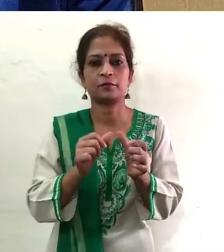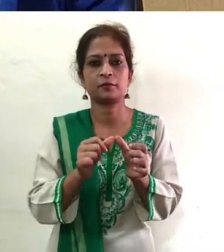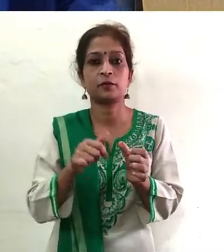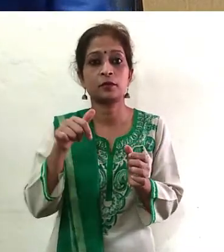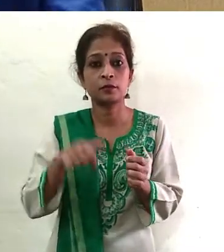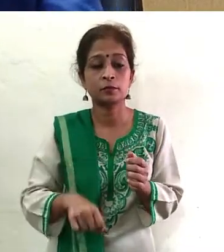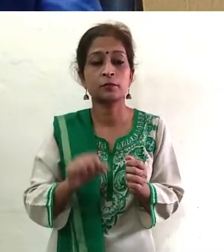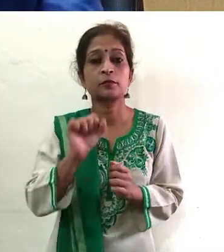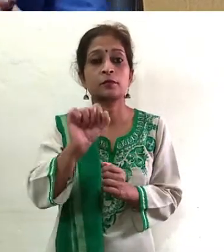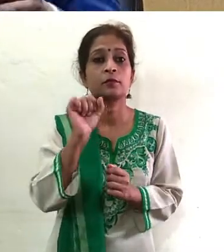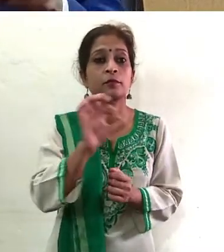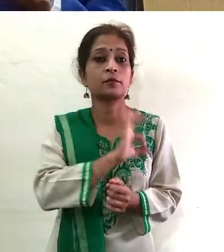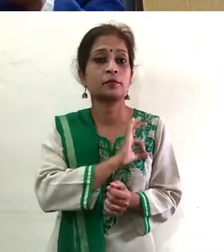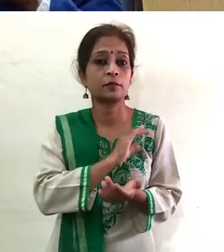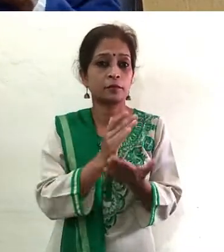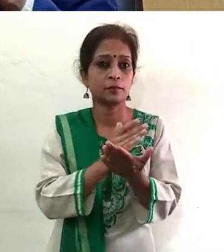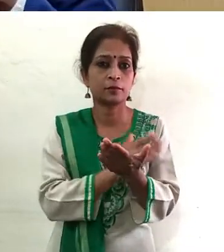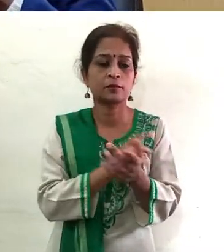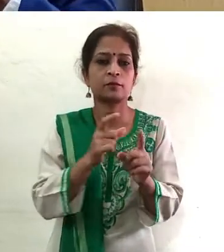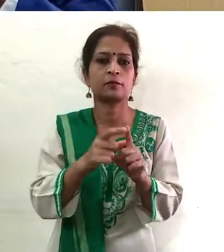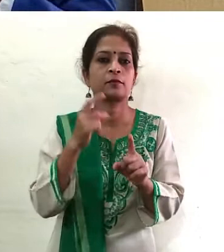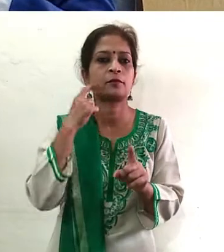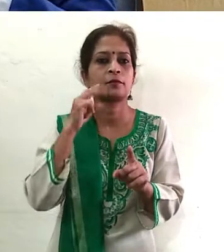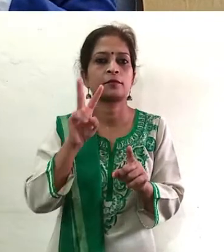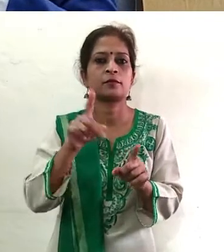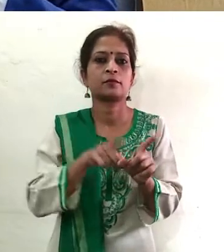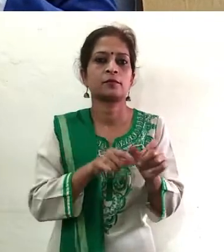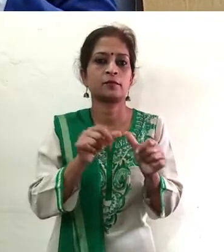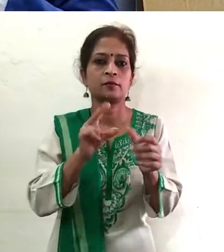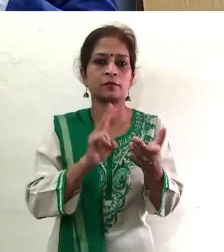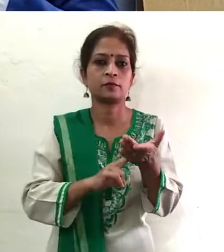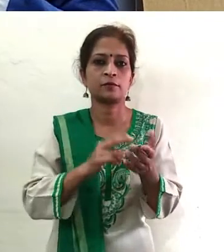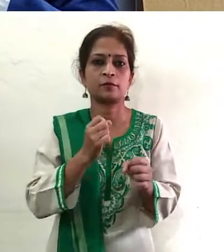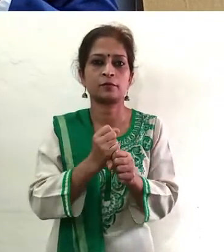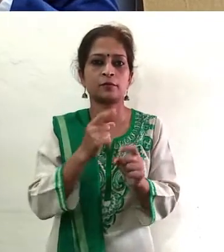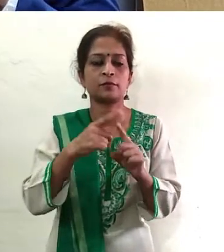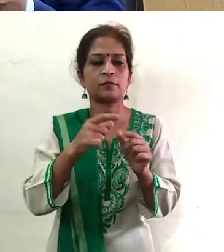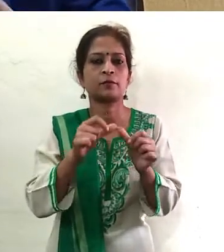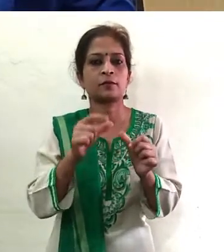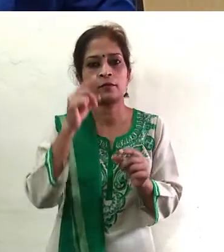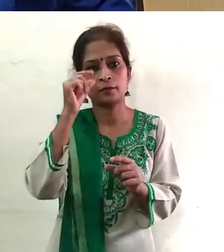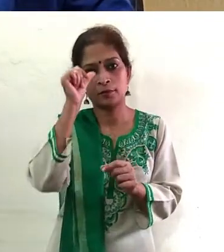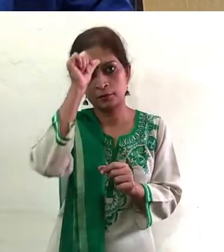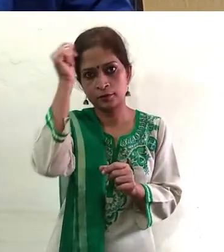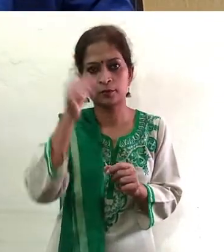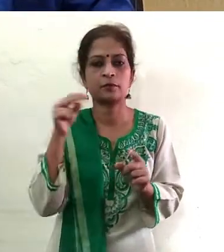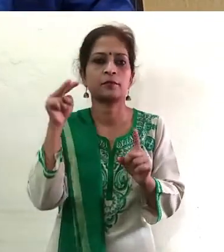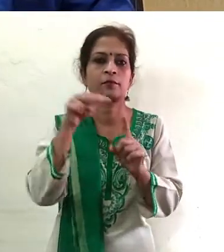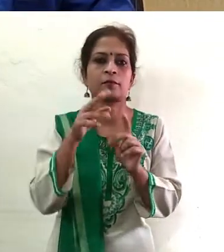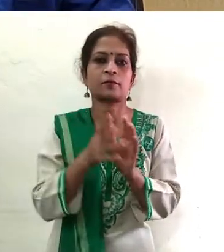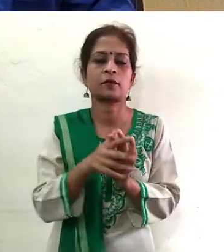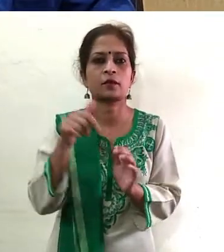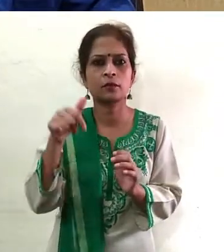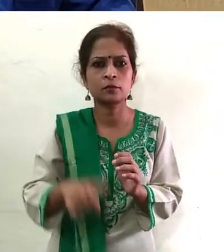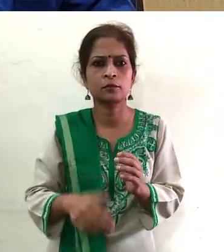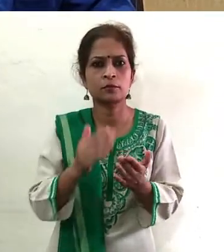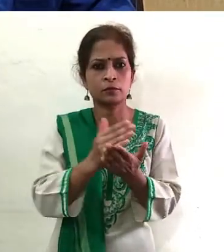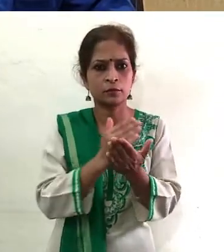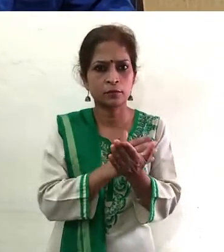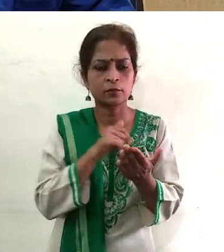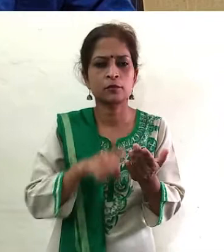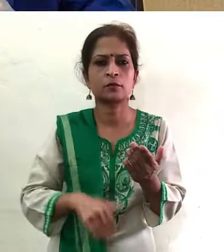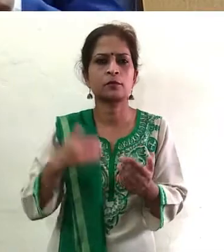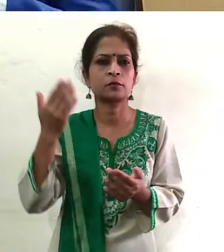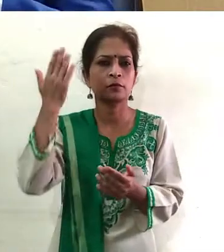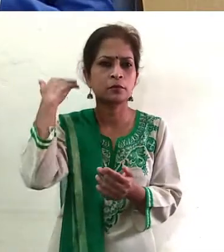आपका अपना पसंदीदा कार्यक्रम दिव्यांगता भारतीय दृष्टिकोण से इस कार्यक्रम में हमने कई पौराणिक कथाओं